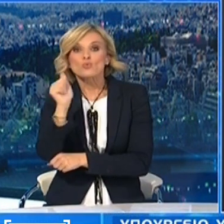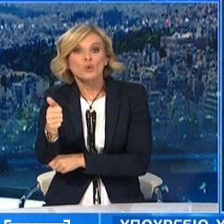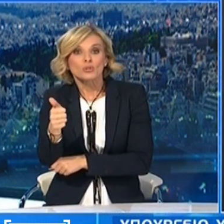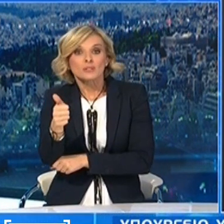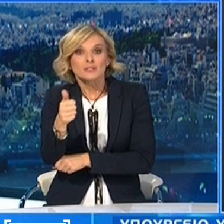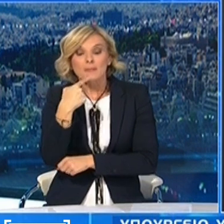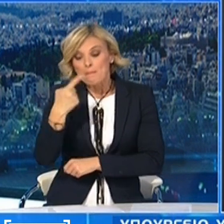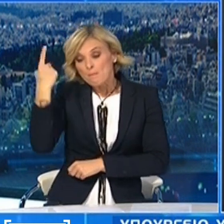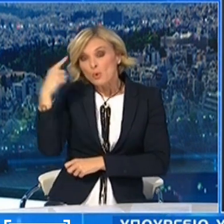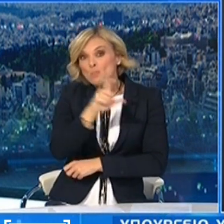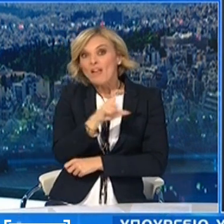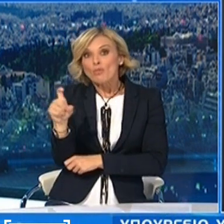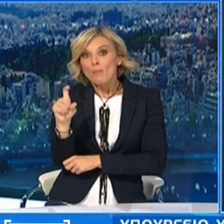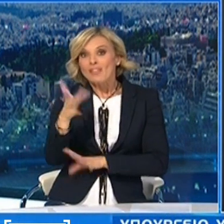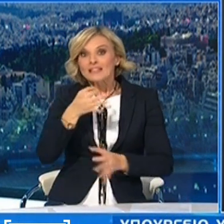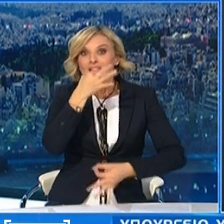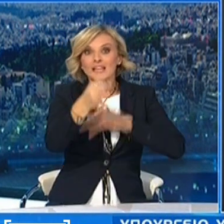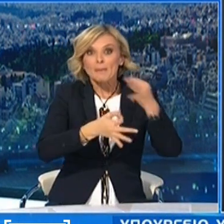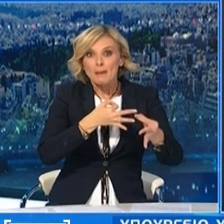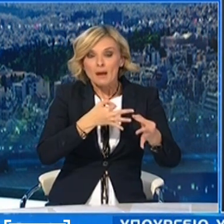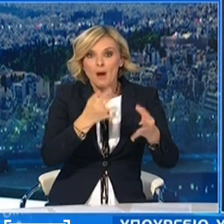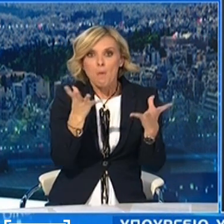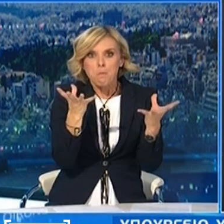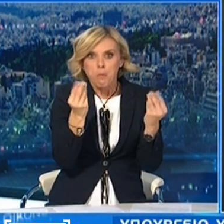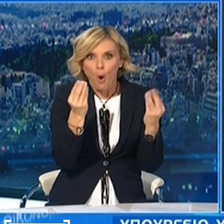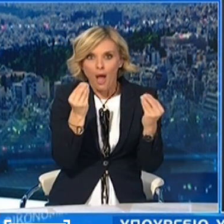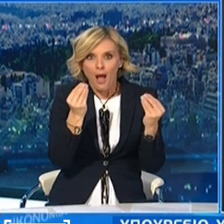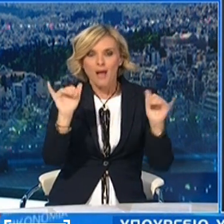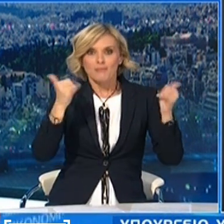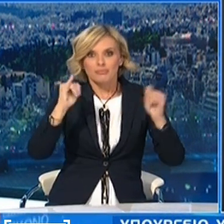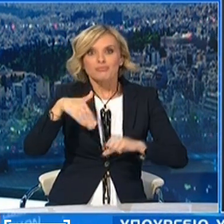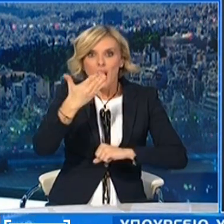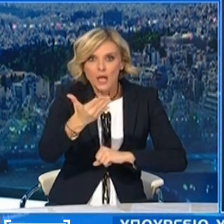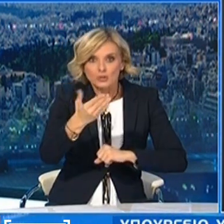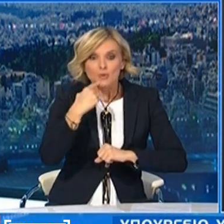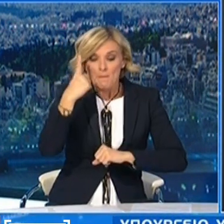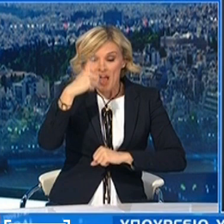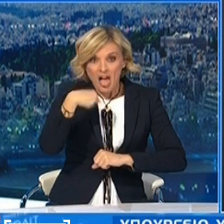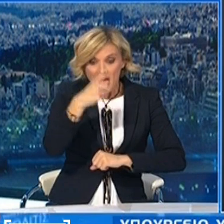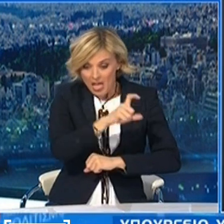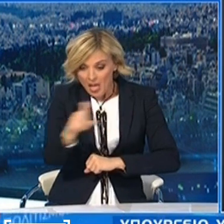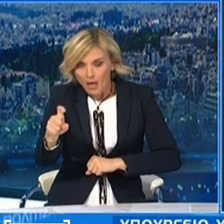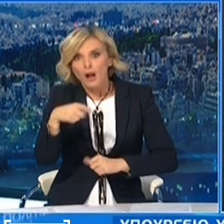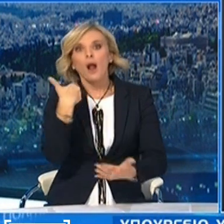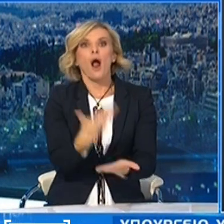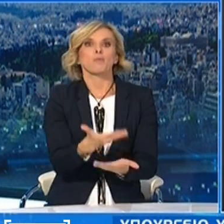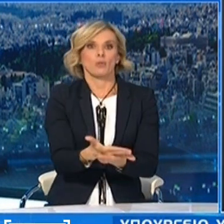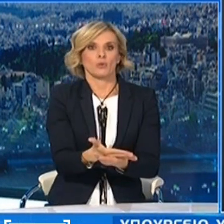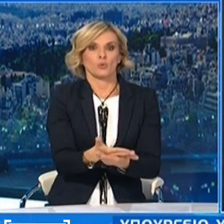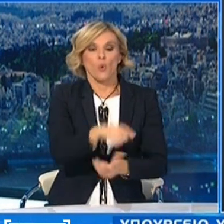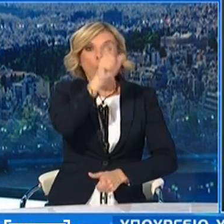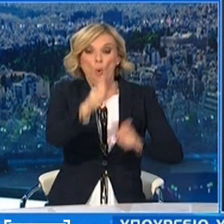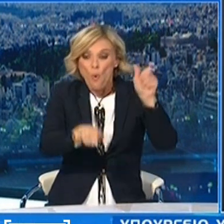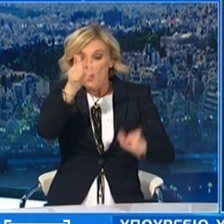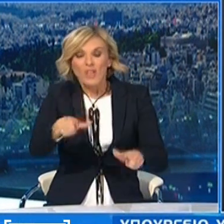δεν πρέπει να μας κάνει έκπληξη. Αυτή τη στιγμή είναι η στιγμή η κρίσιμη που πρέπει όλοι να αναλάβουμε ο καθένας την ευθύνη του. Και ξέρω